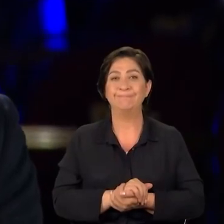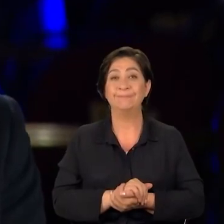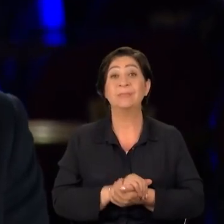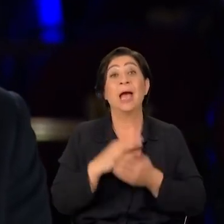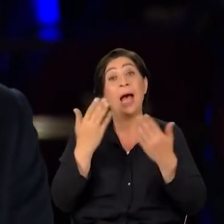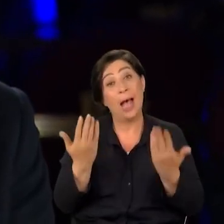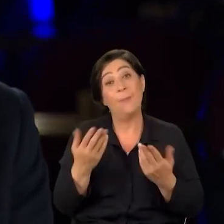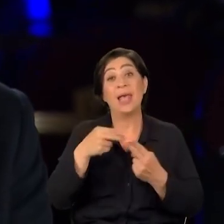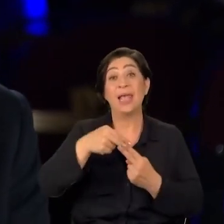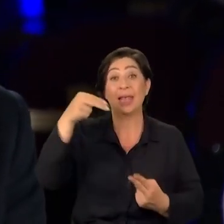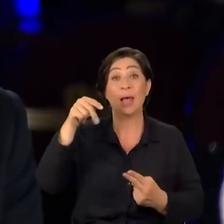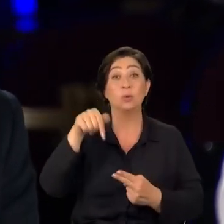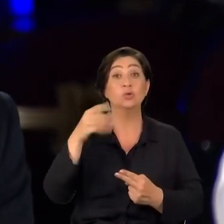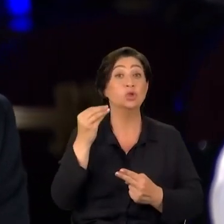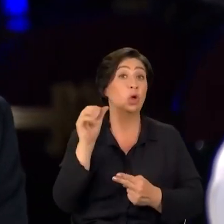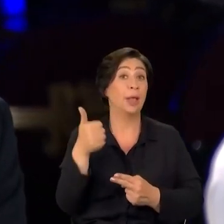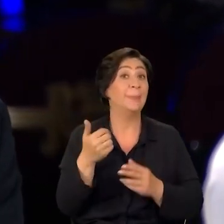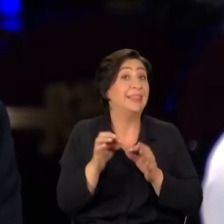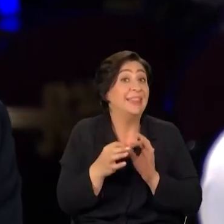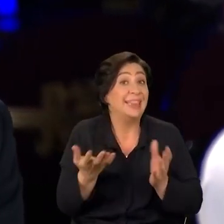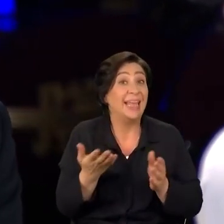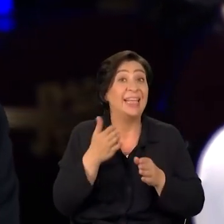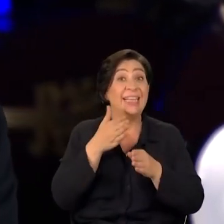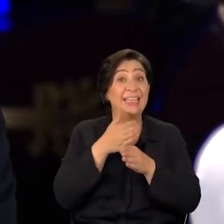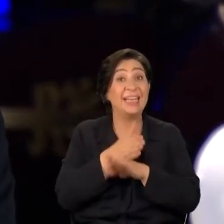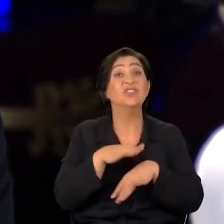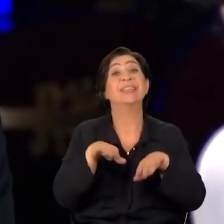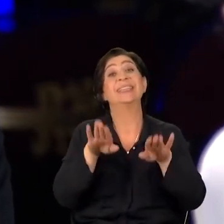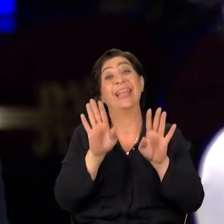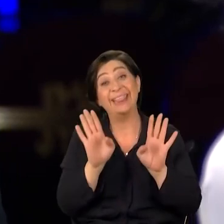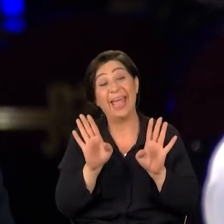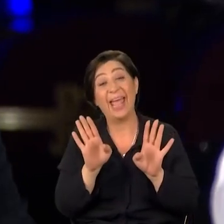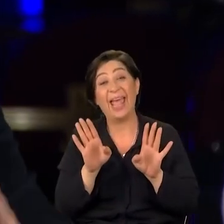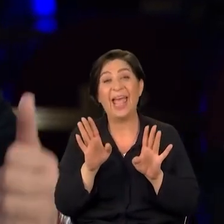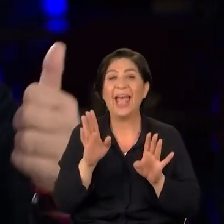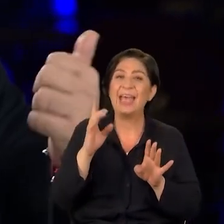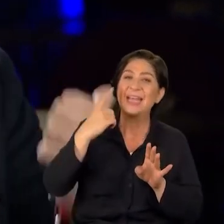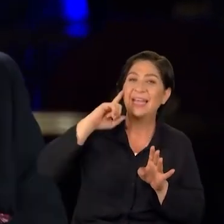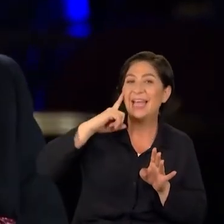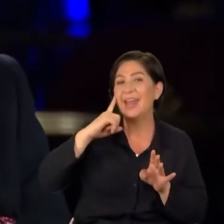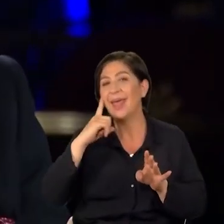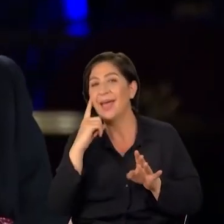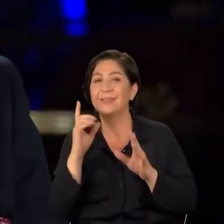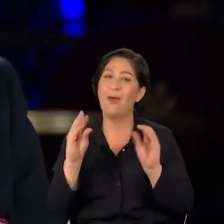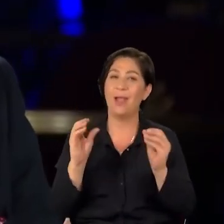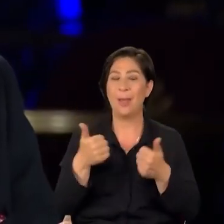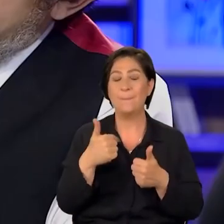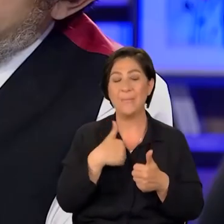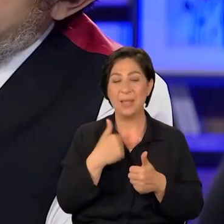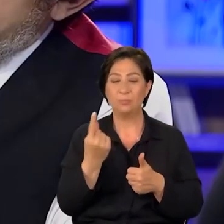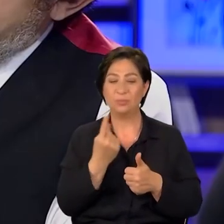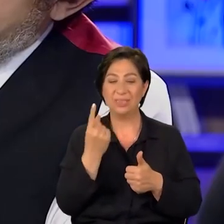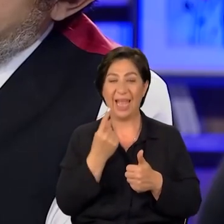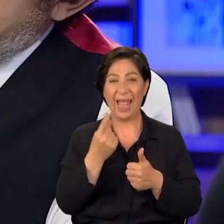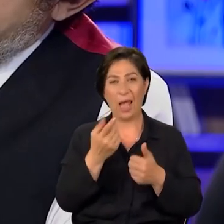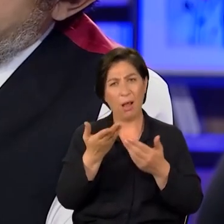diye düşünüyorum. Ama hikaye bugün çok önemli. Neden? Gerçek değil de kanaat önemli. Beni